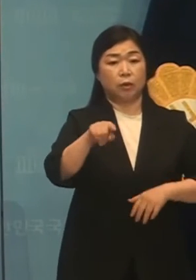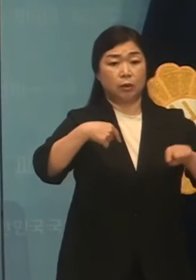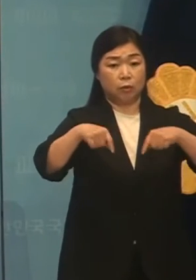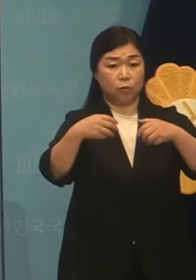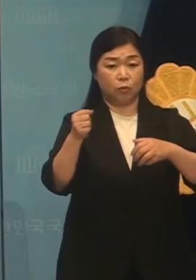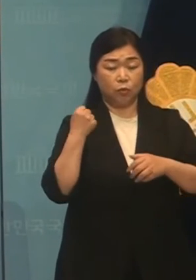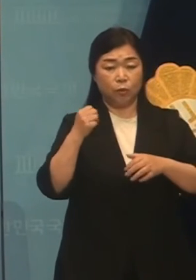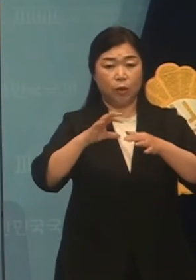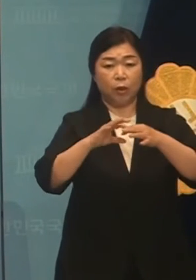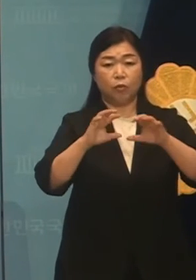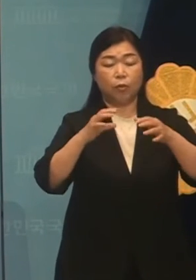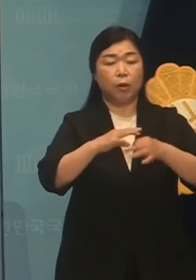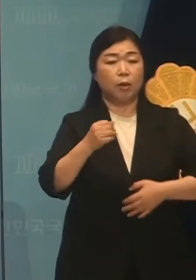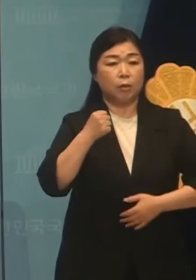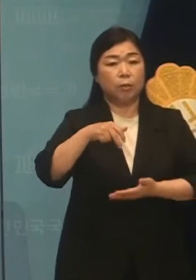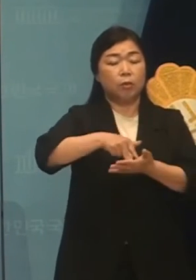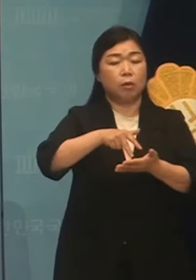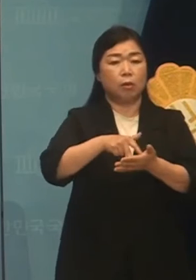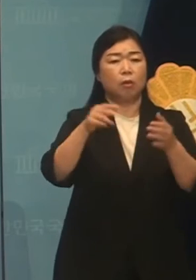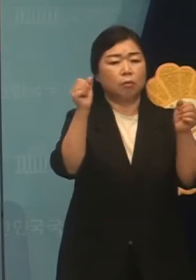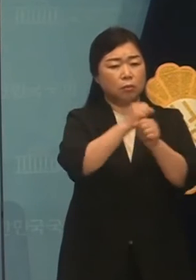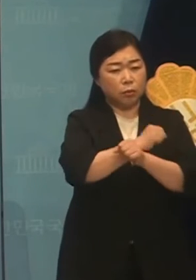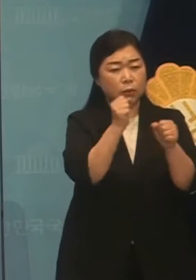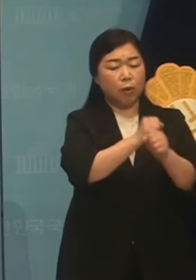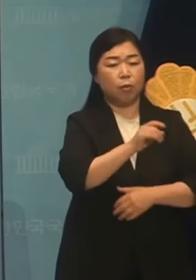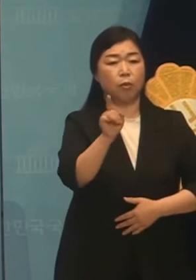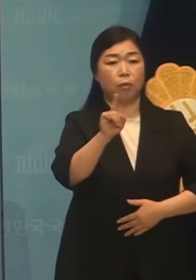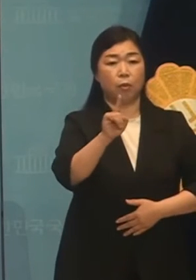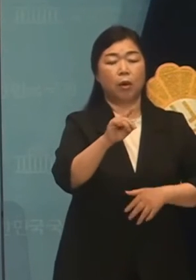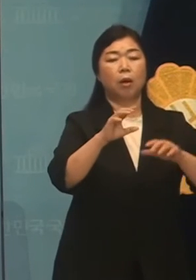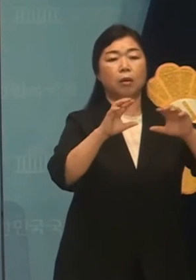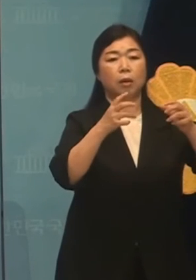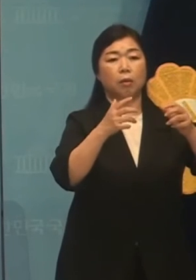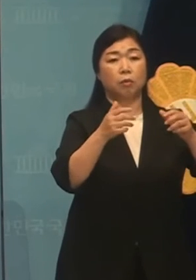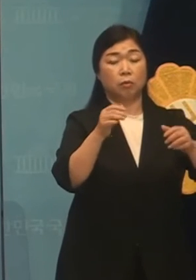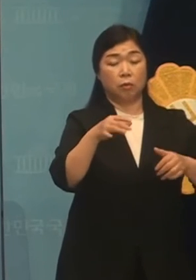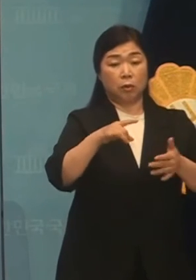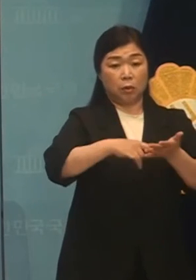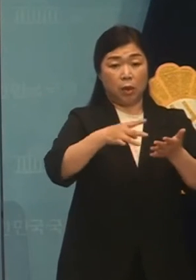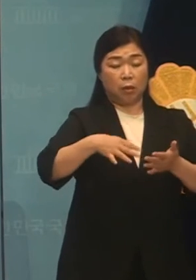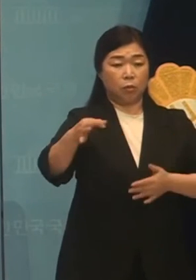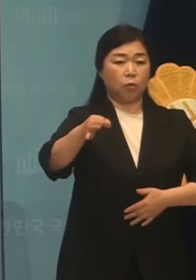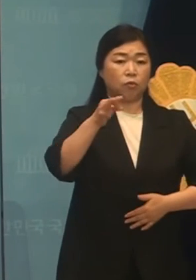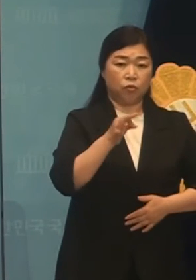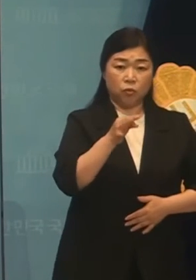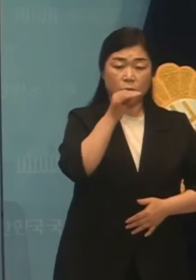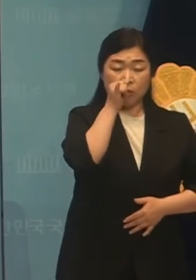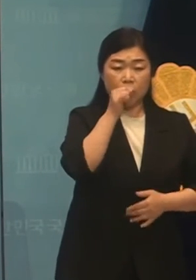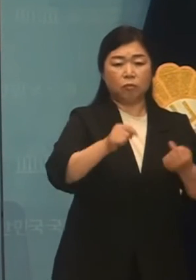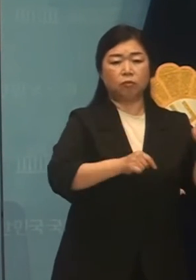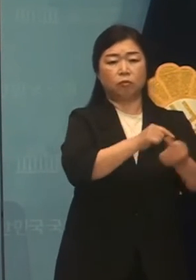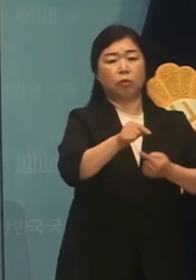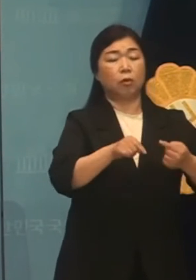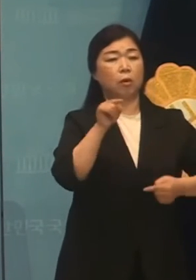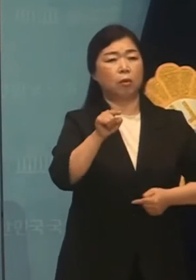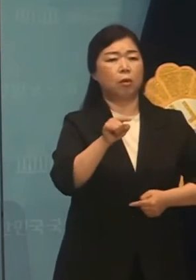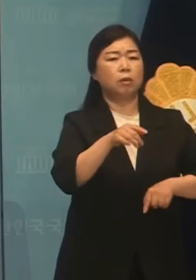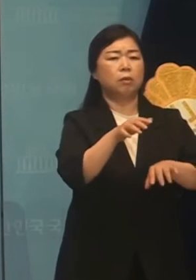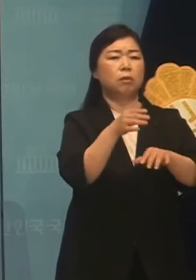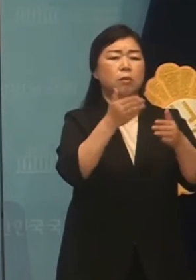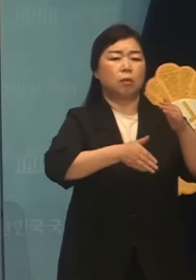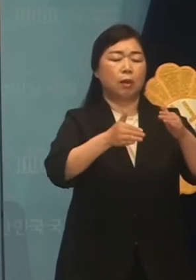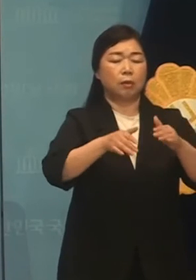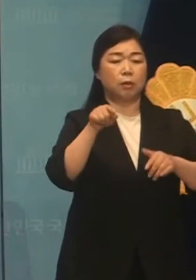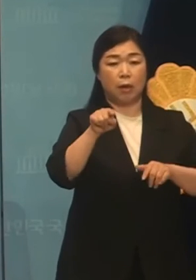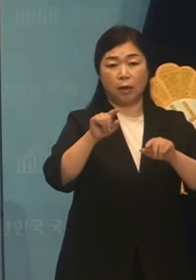당의 존립 자체가 나라의 국민이 내는 세금으로 집행되고 있다는 것입니다. 이것은 정상적인 조직이